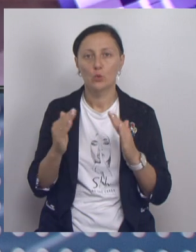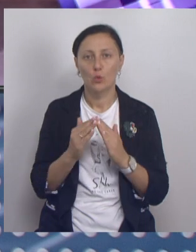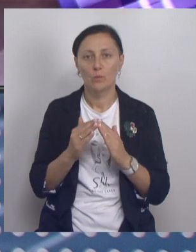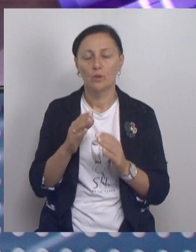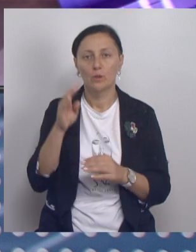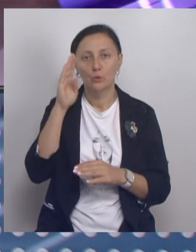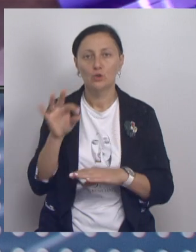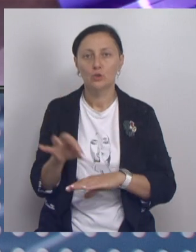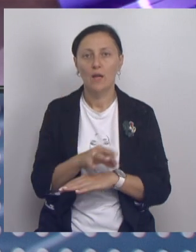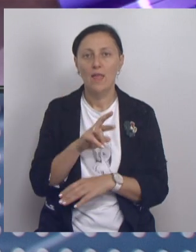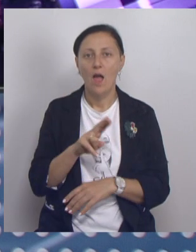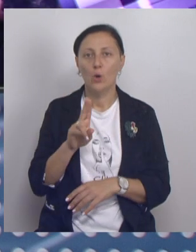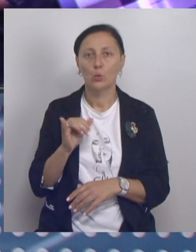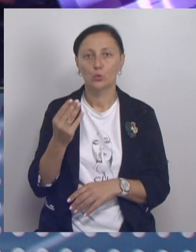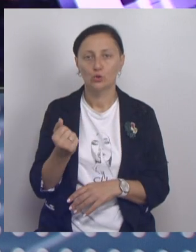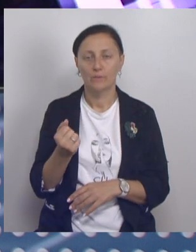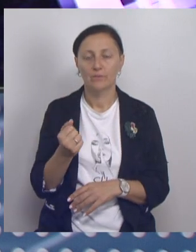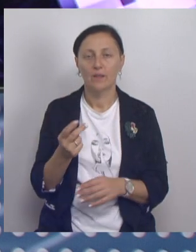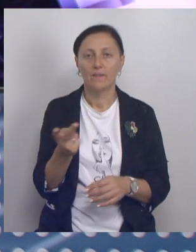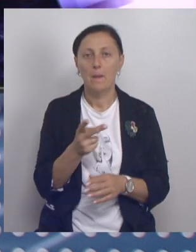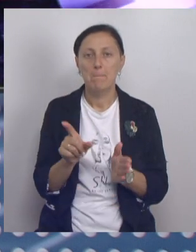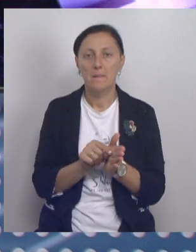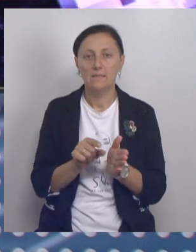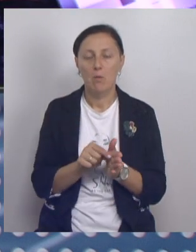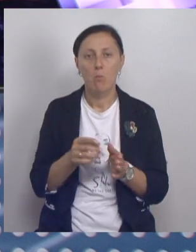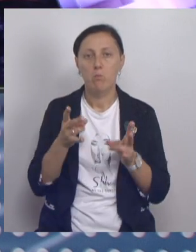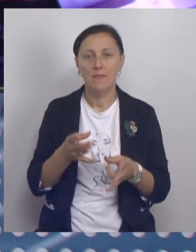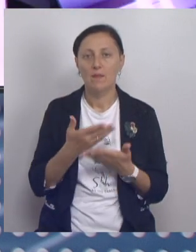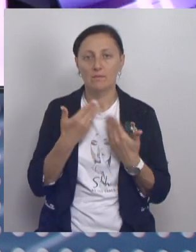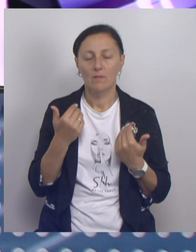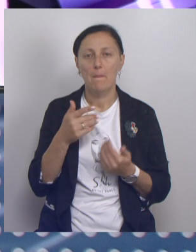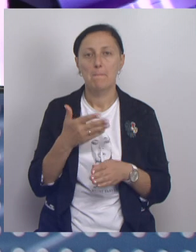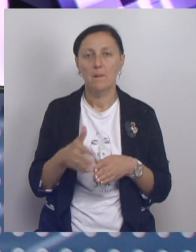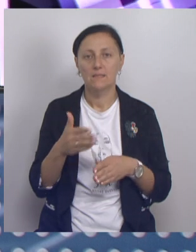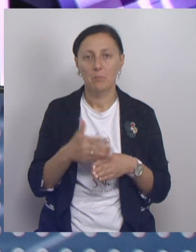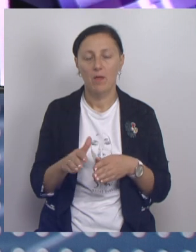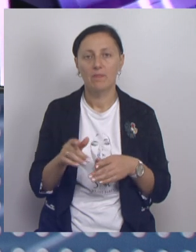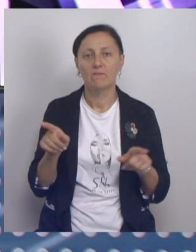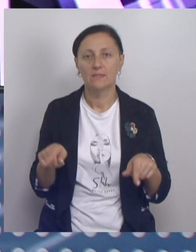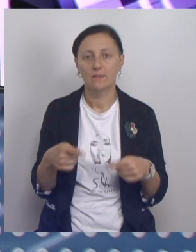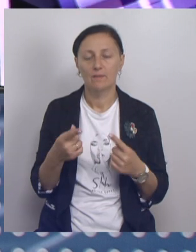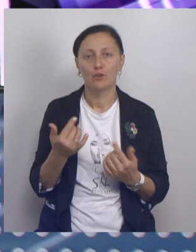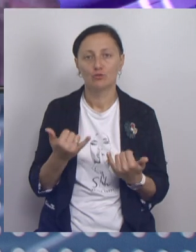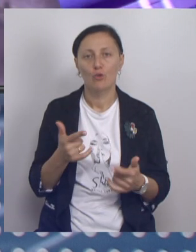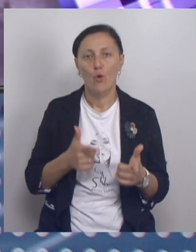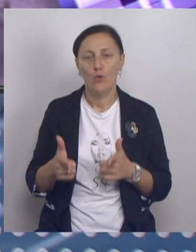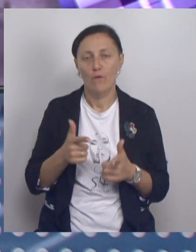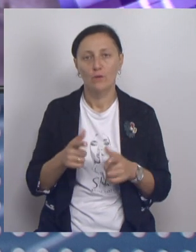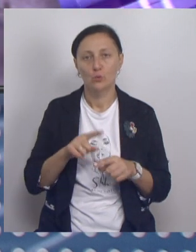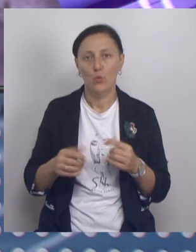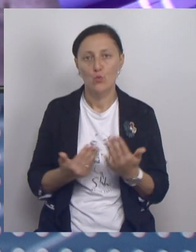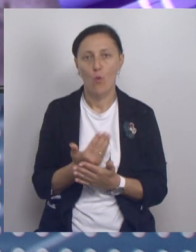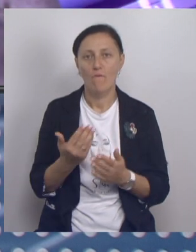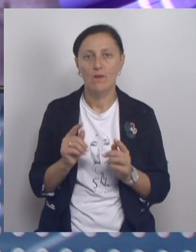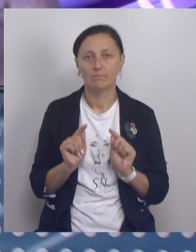супруги Якуша. Но пенсионеров одних в беде не оставили. Они постепенно приходят в себя и уже готовятся к скорому новоселью.